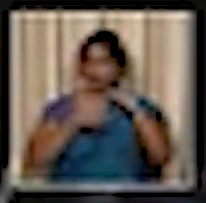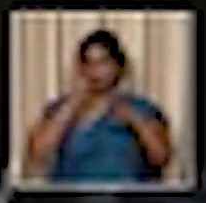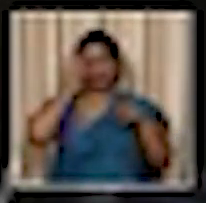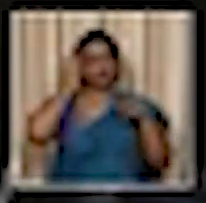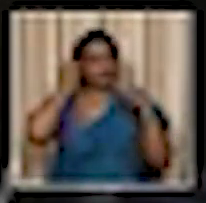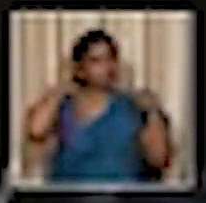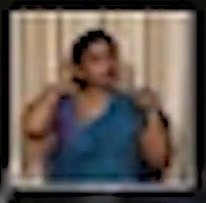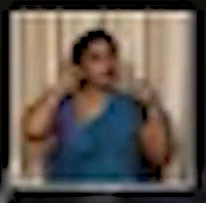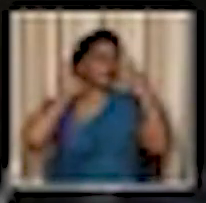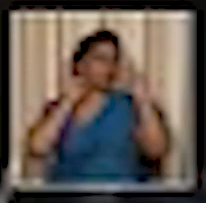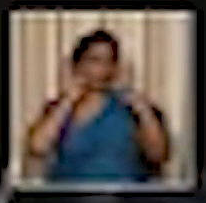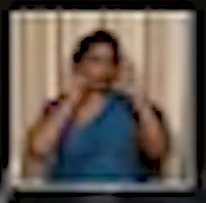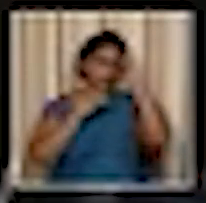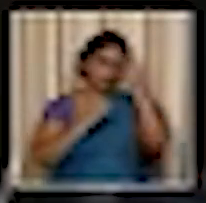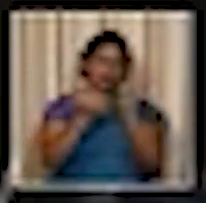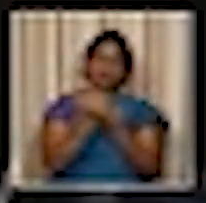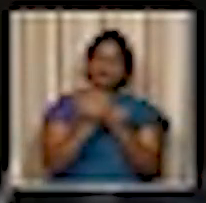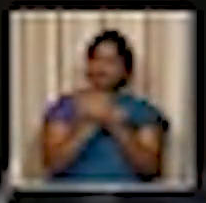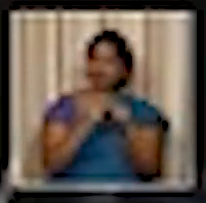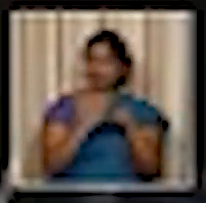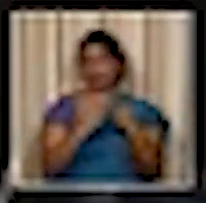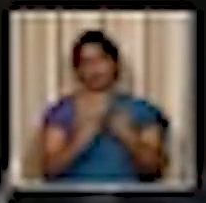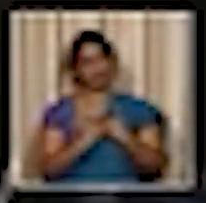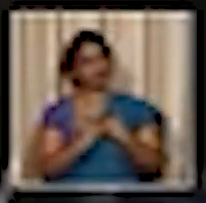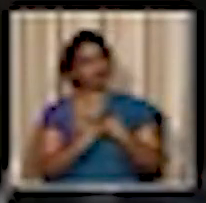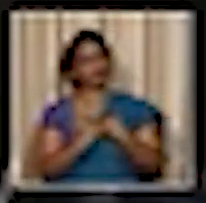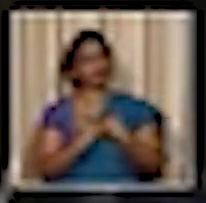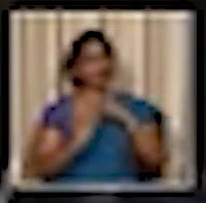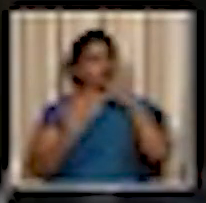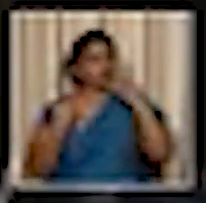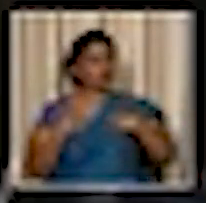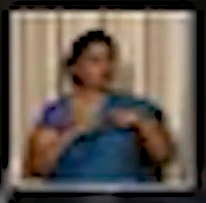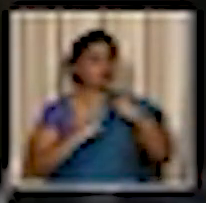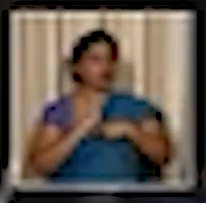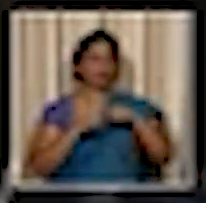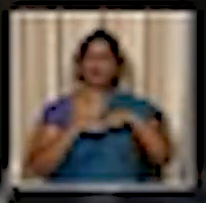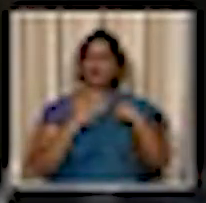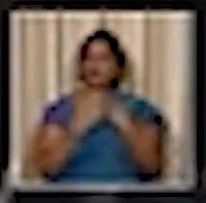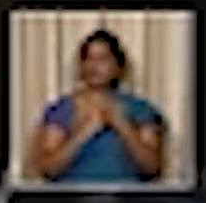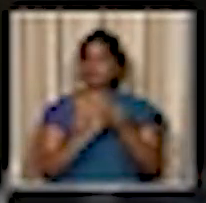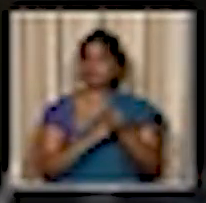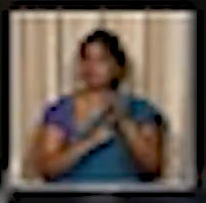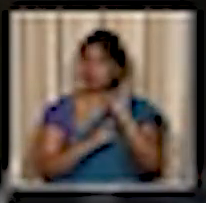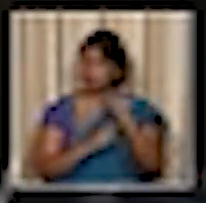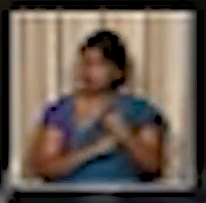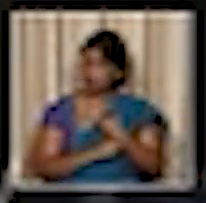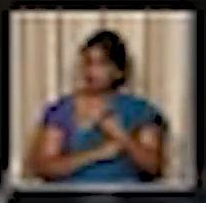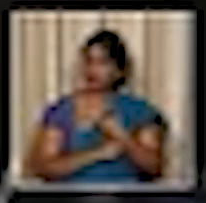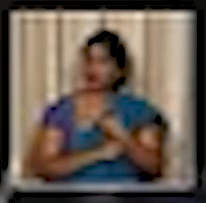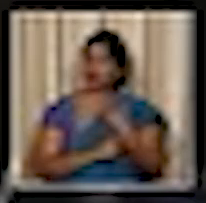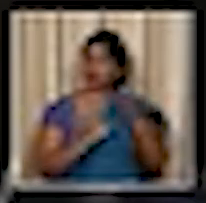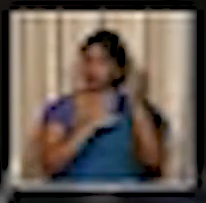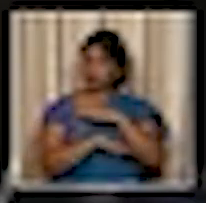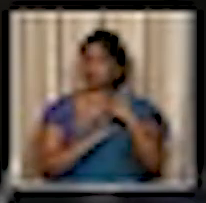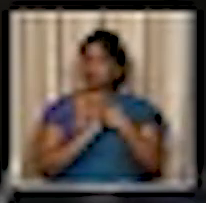වෙලාවල්වලදී ඒ සඳහා නායකත්වය දුන්න කෙනෙක් විදිහට මම නීතිඥ ශ්‍රී ලංකා නීතිඥ සංගමේ සභාපතිවරයා විදිහට එදා